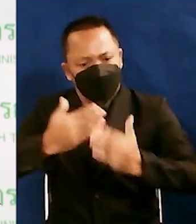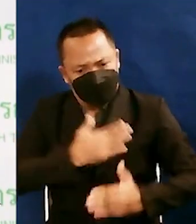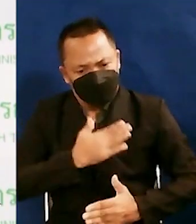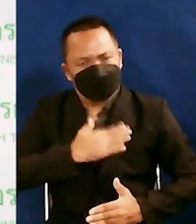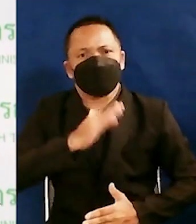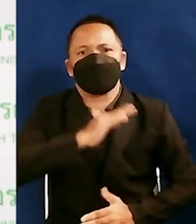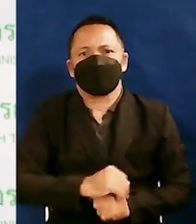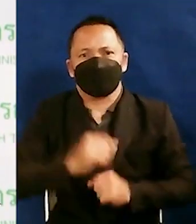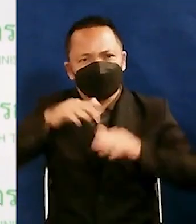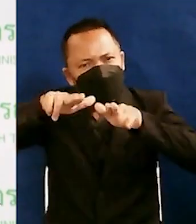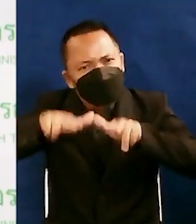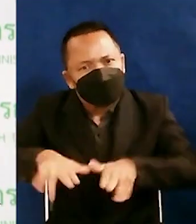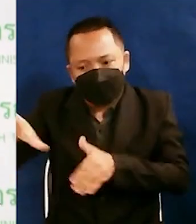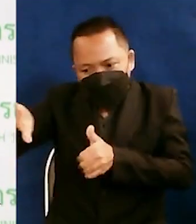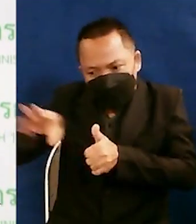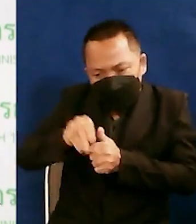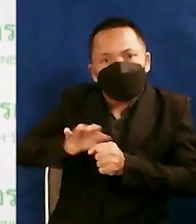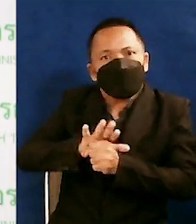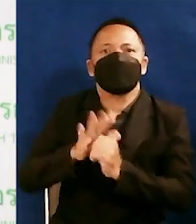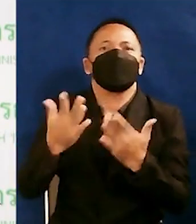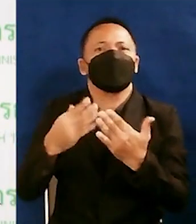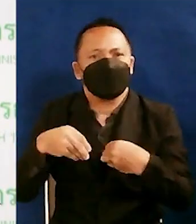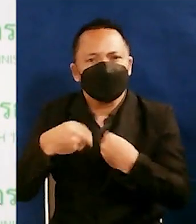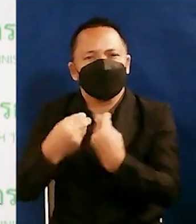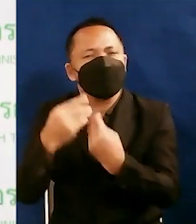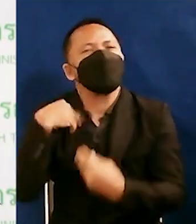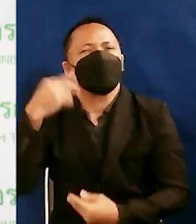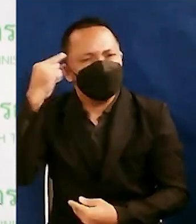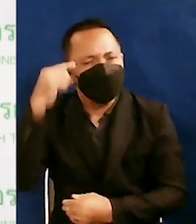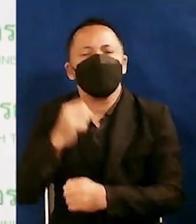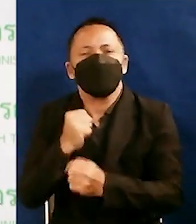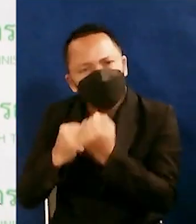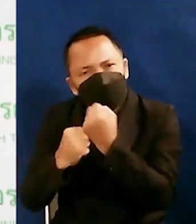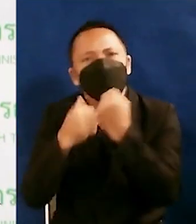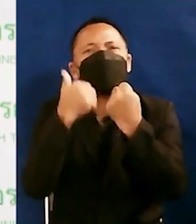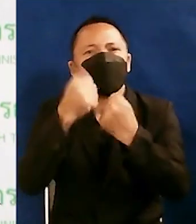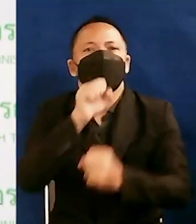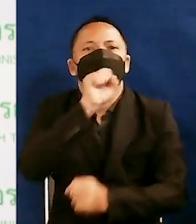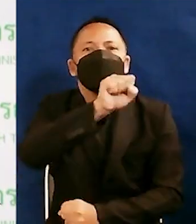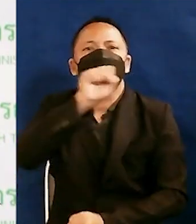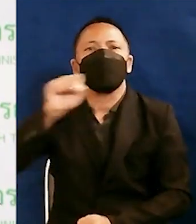านะคะลดโอกาสติดโควิด-19 โดยรู้สู้ได้จากส